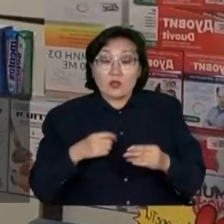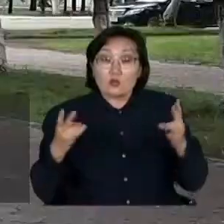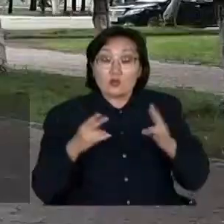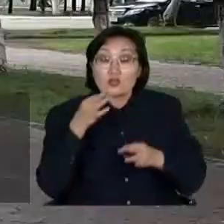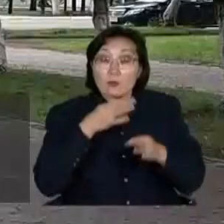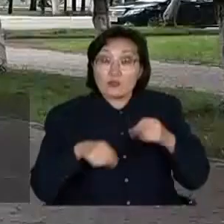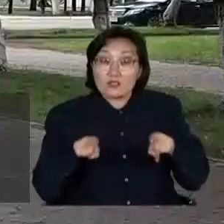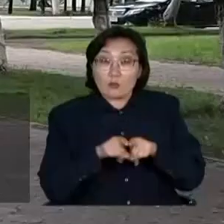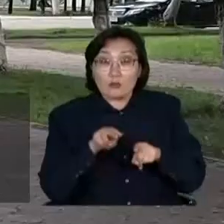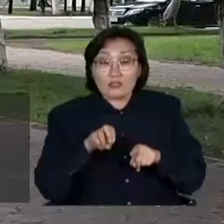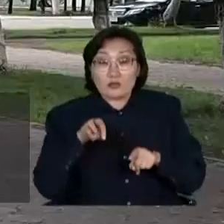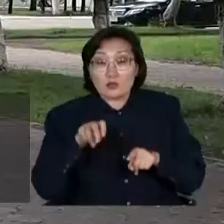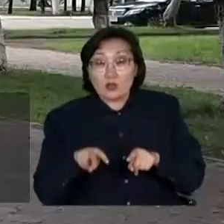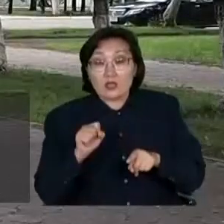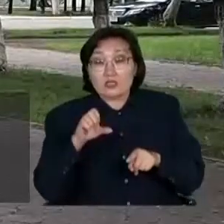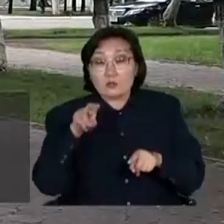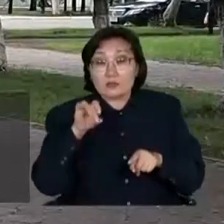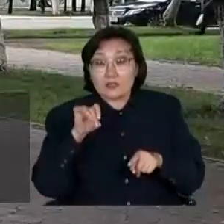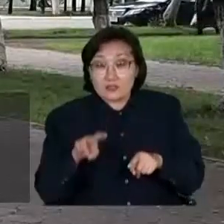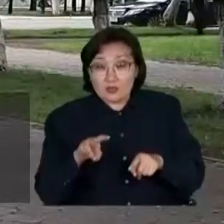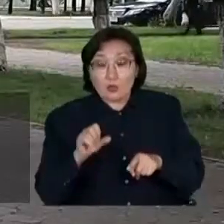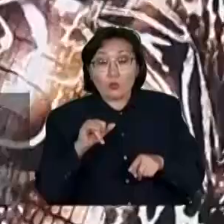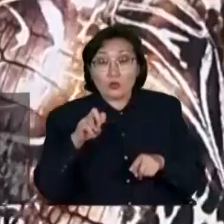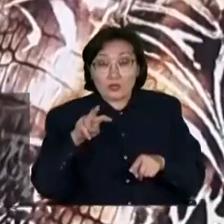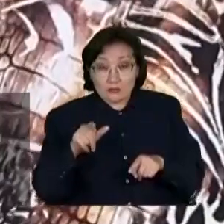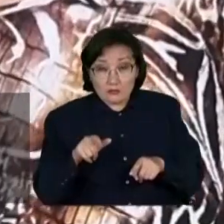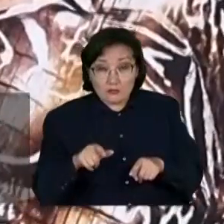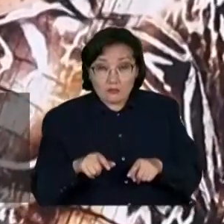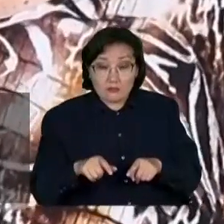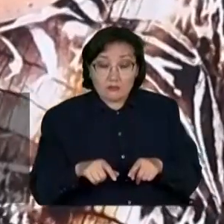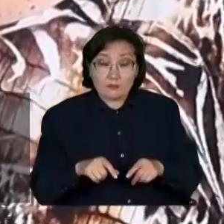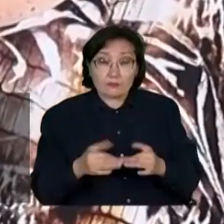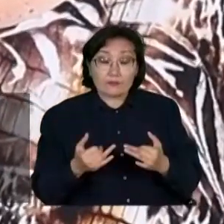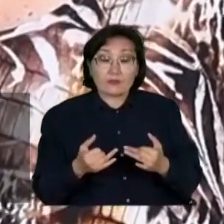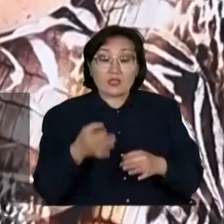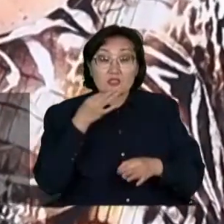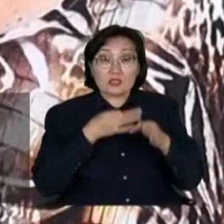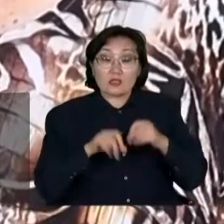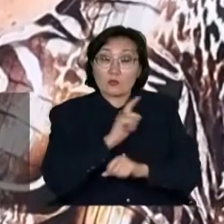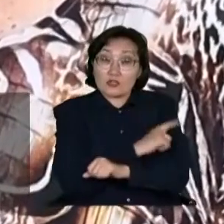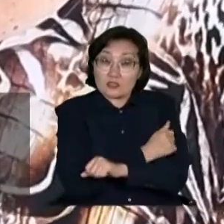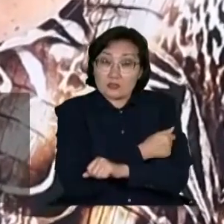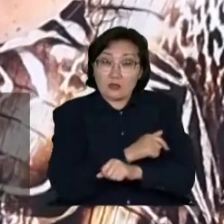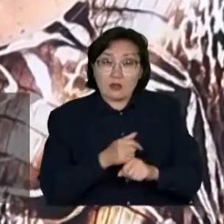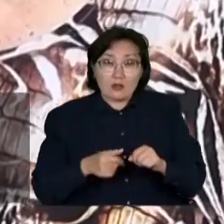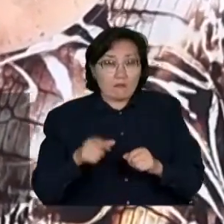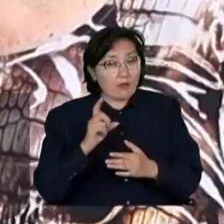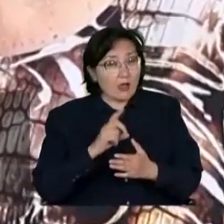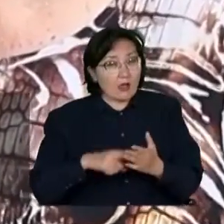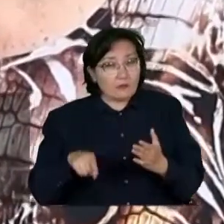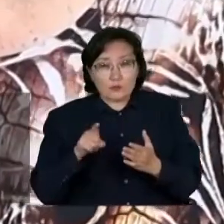препараты, такие как парацетамол, аспирин и активированный уголь. На препараты медицинские вообще